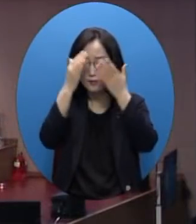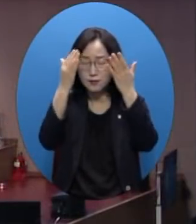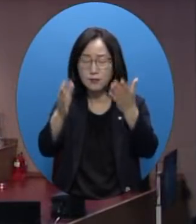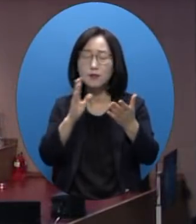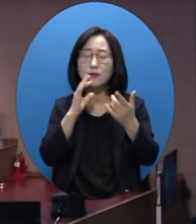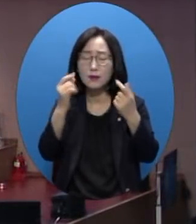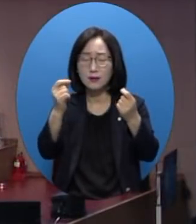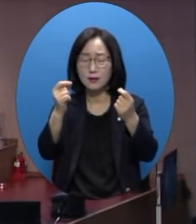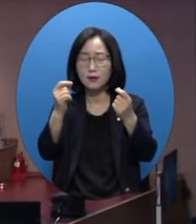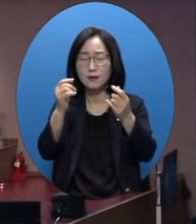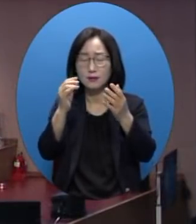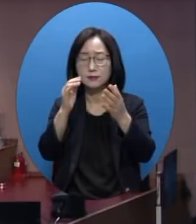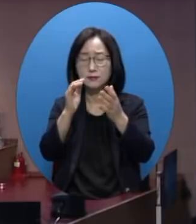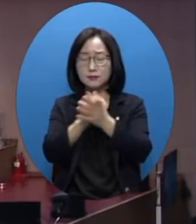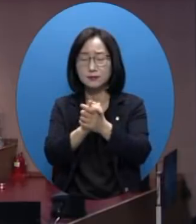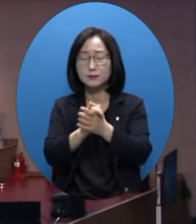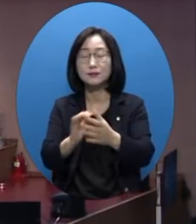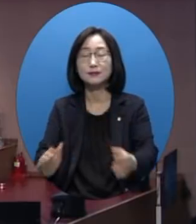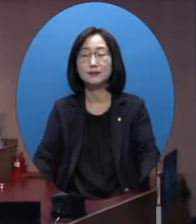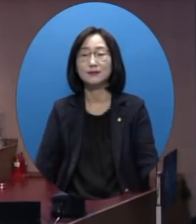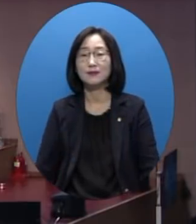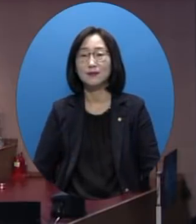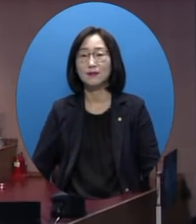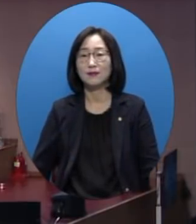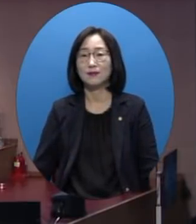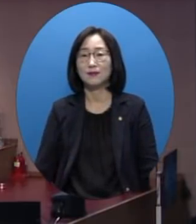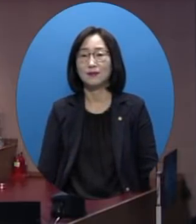올리옵나이다. 아멘.